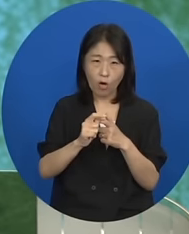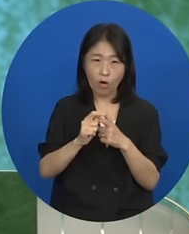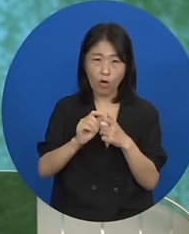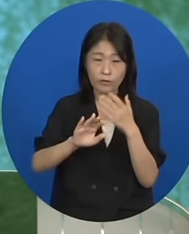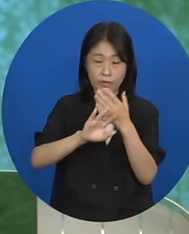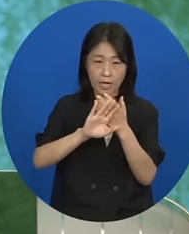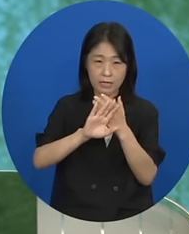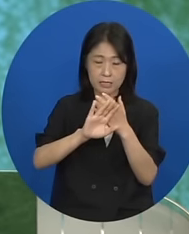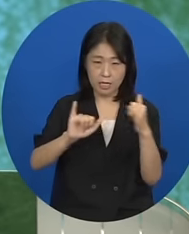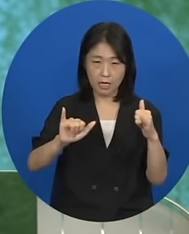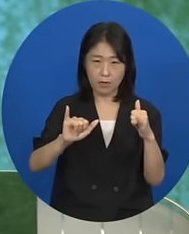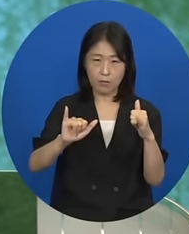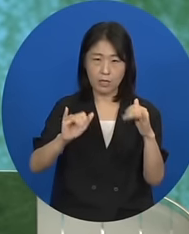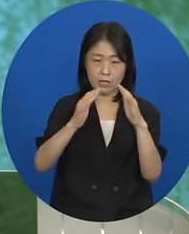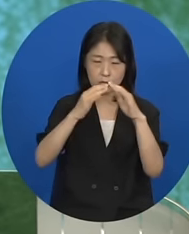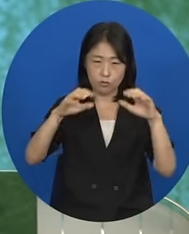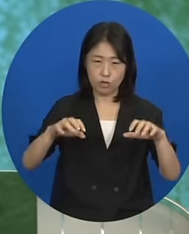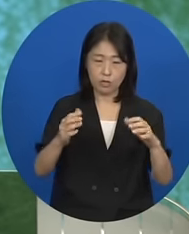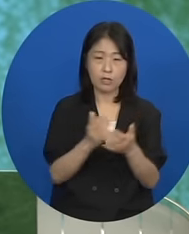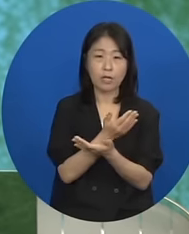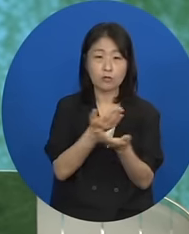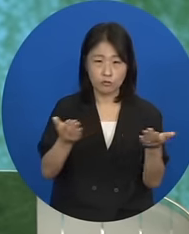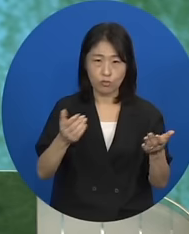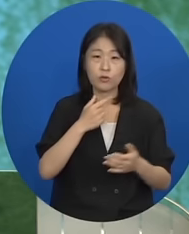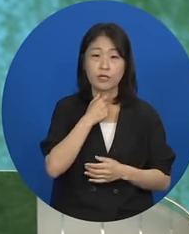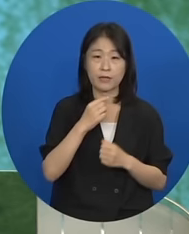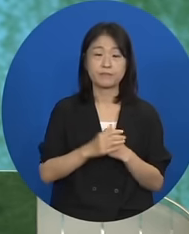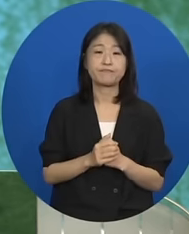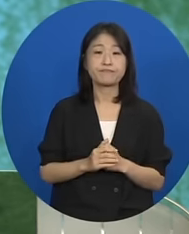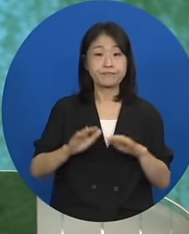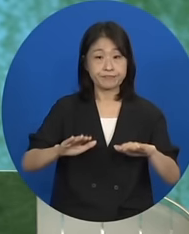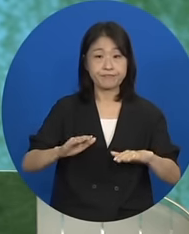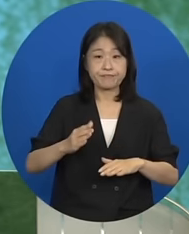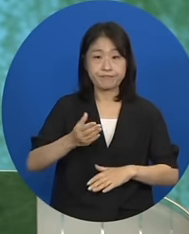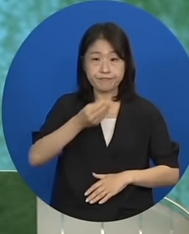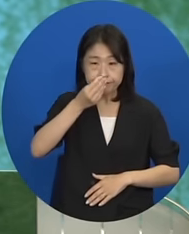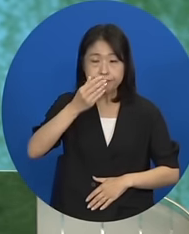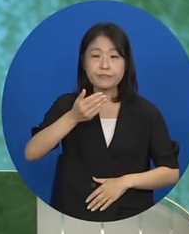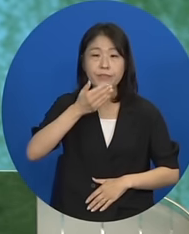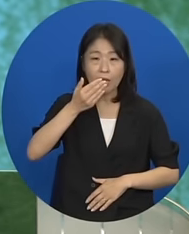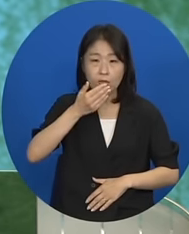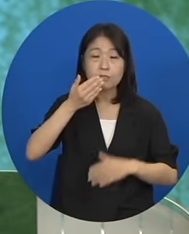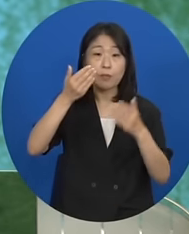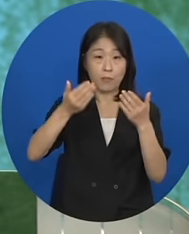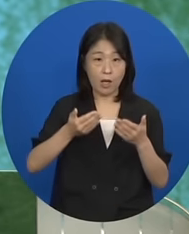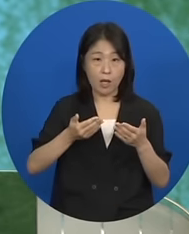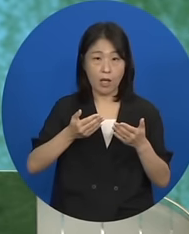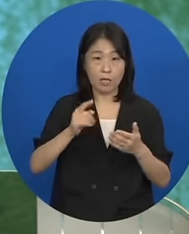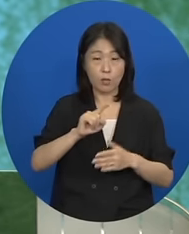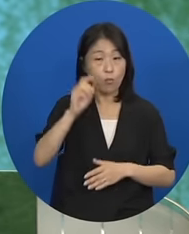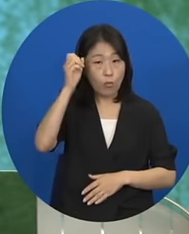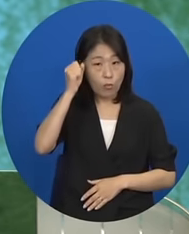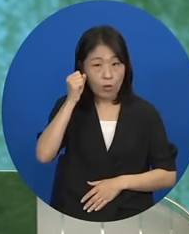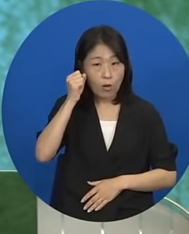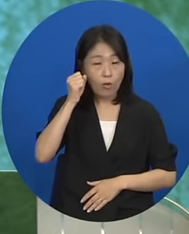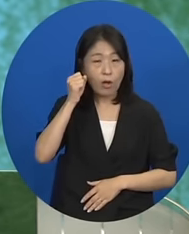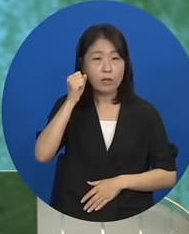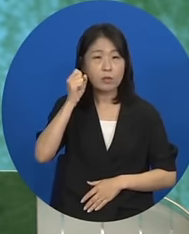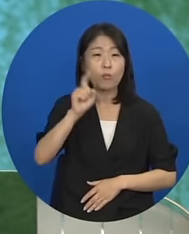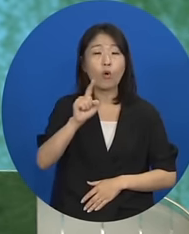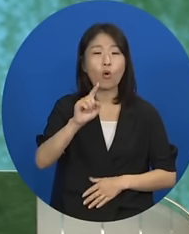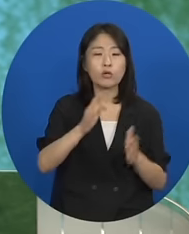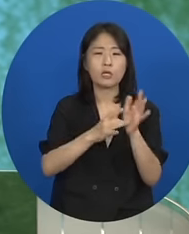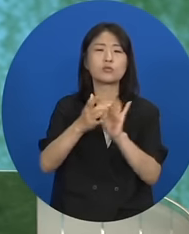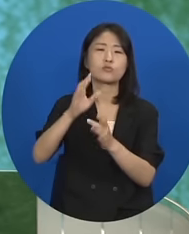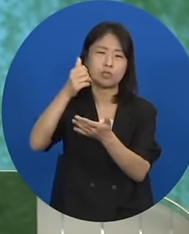오늘 이제 성찬을 받을 텐데 데 여러분 성이 무엇입니까 기억하는 거예요 예수님이 우리와 함께 하시고 또한 우리가